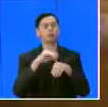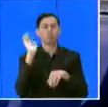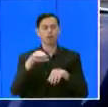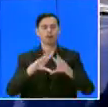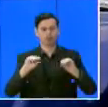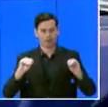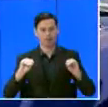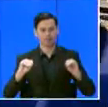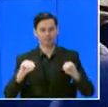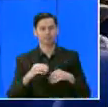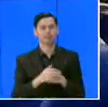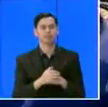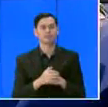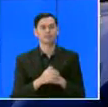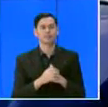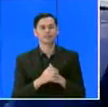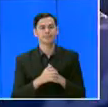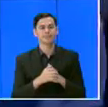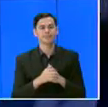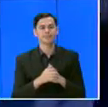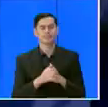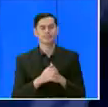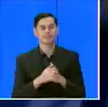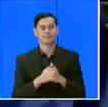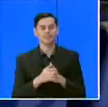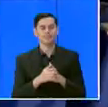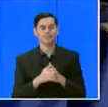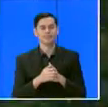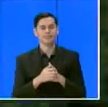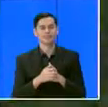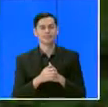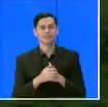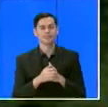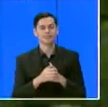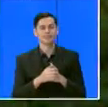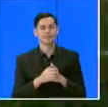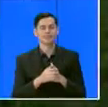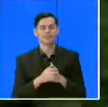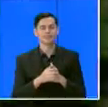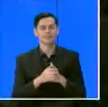Maulita Vindayani, Yuda Tri, MNC Media Bekasi, Jawa Barat.